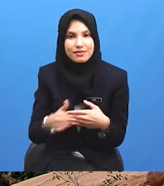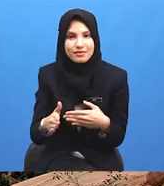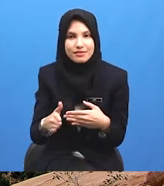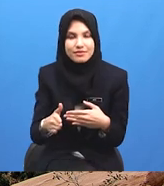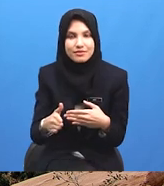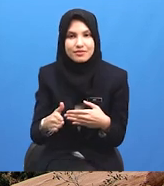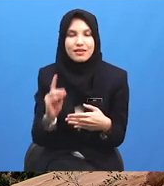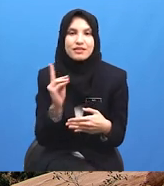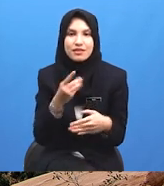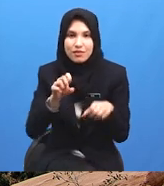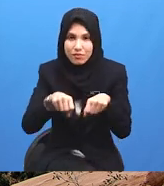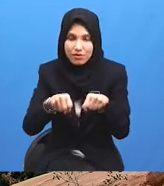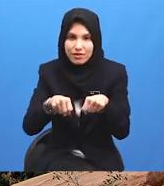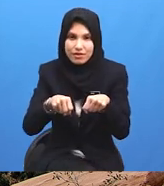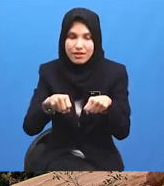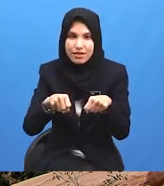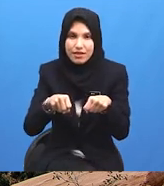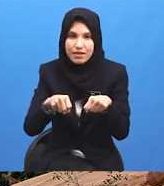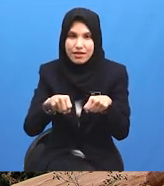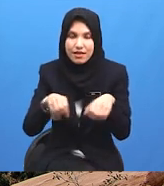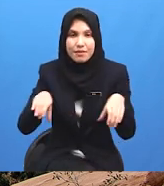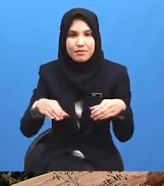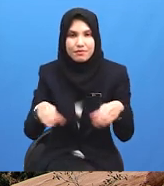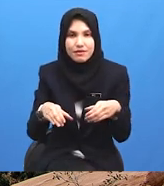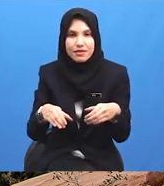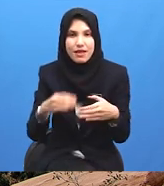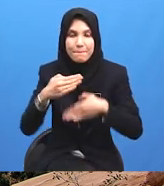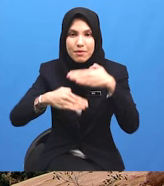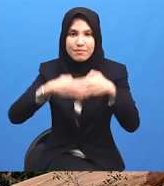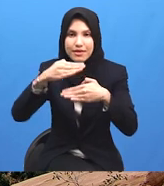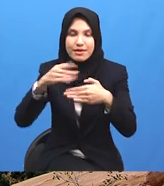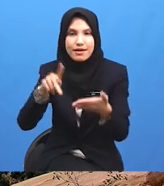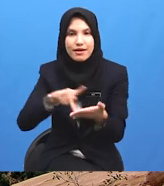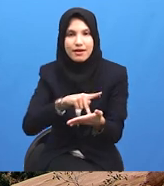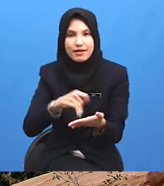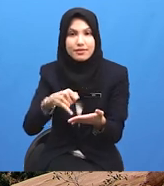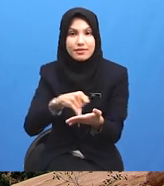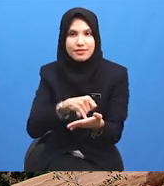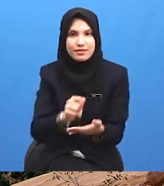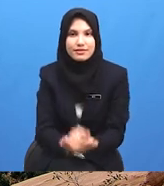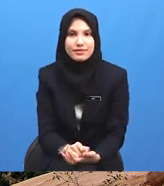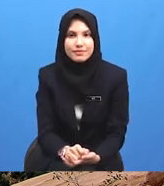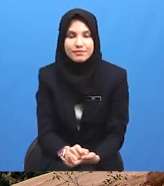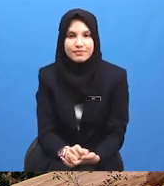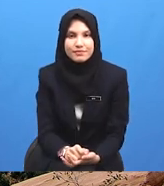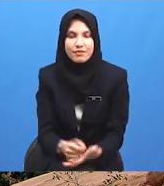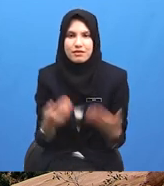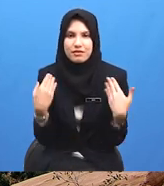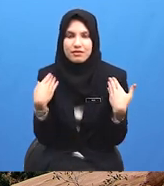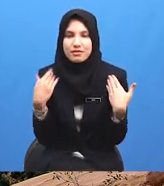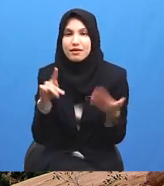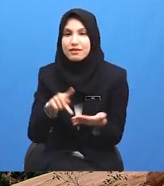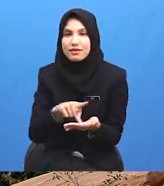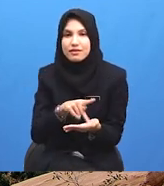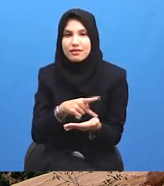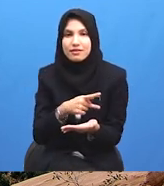yang kita boleh lakukan ialah membina kad interaktif. Pernahkah kamu membina kad